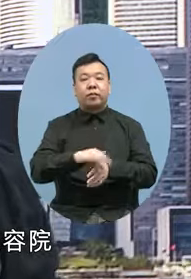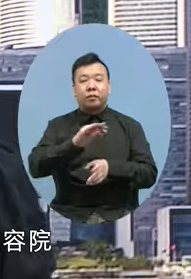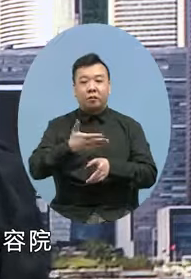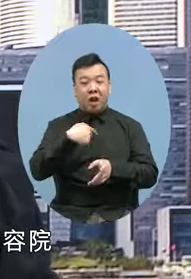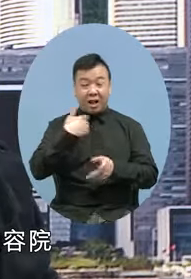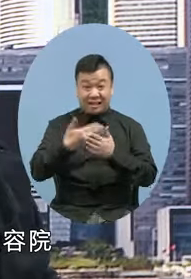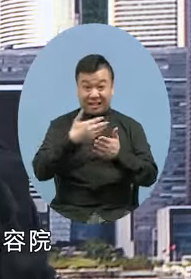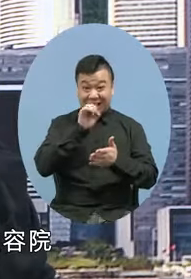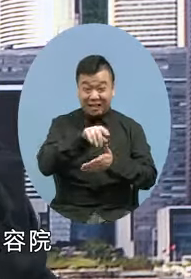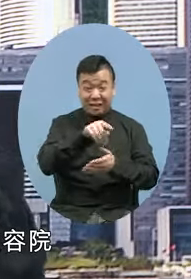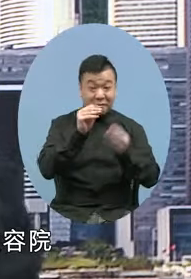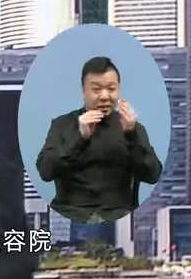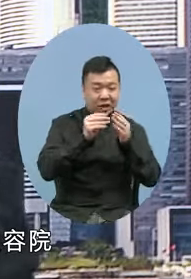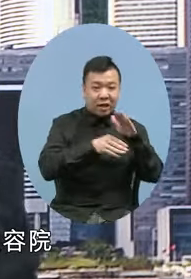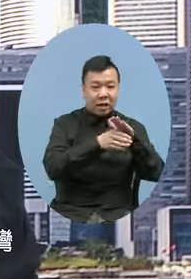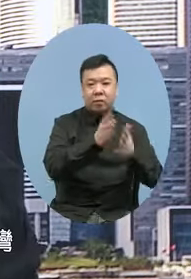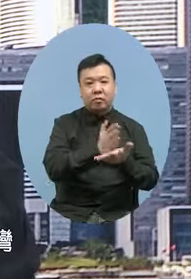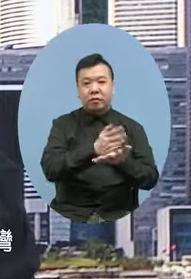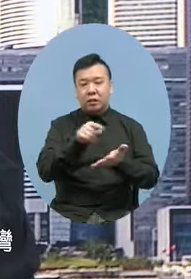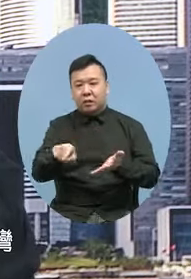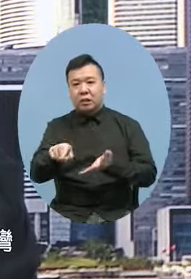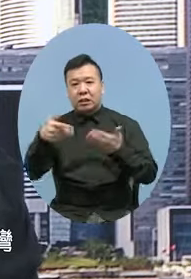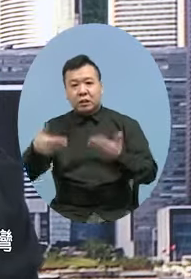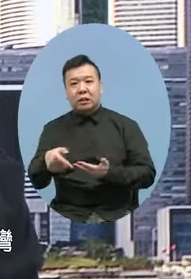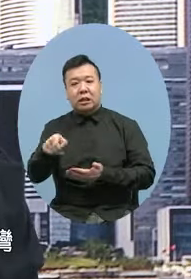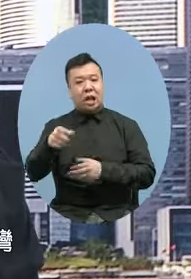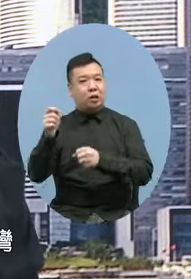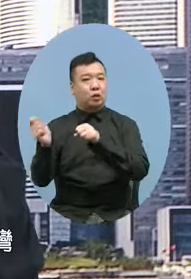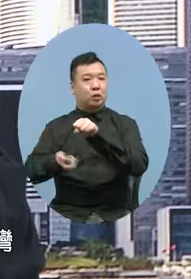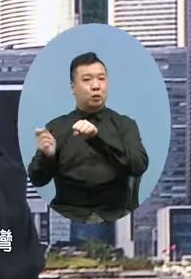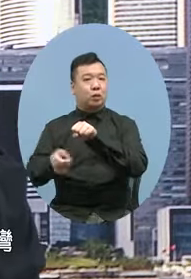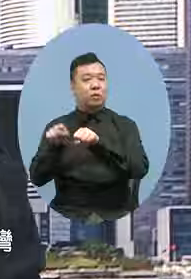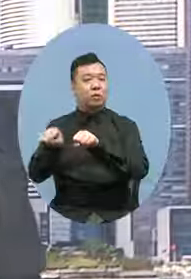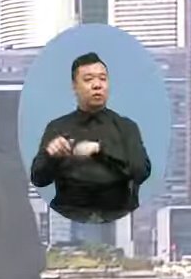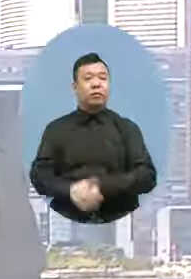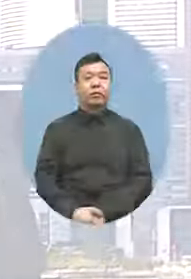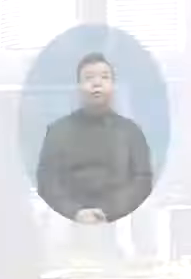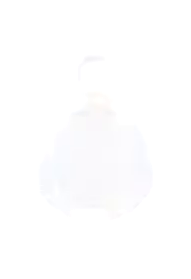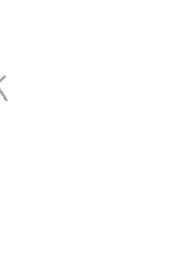佢就唔係之前我哋講過美容院啦，呢間美容院係喺銅鑼灣嘅啦，